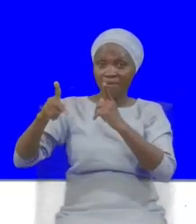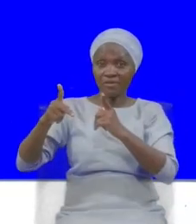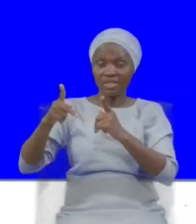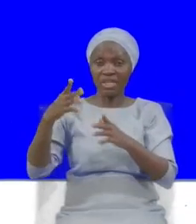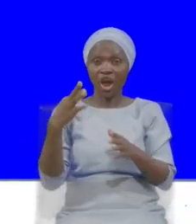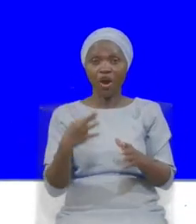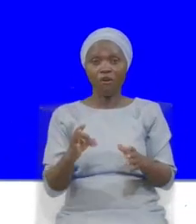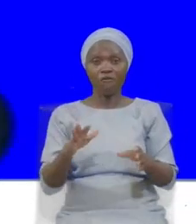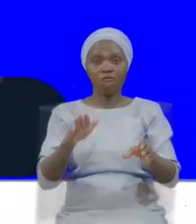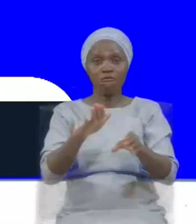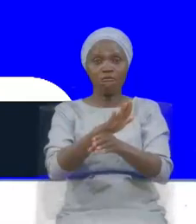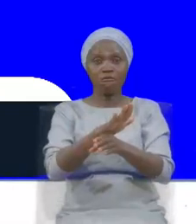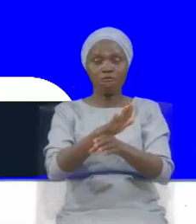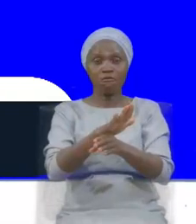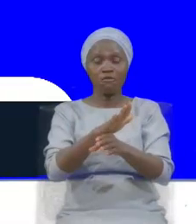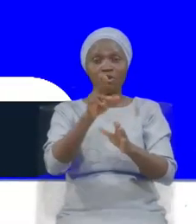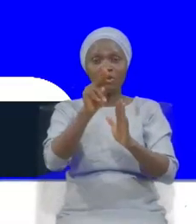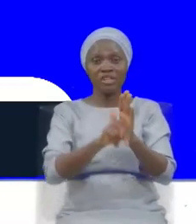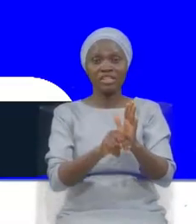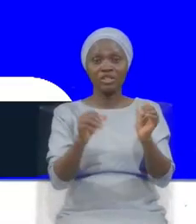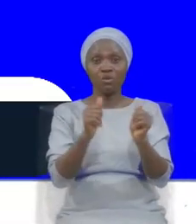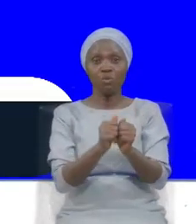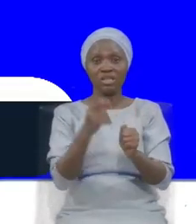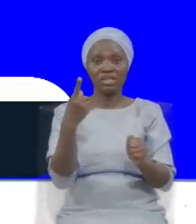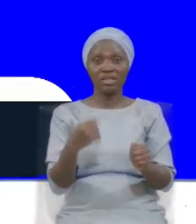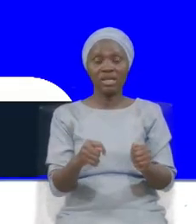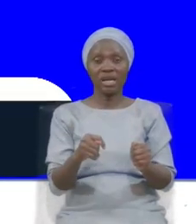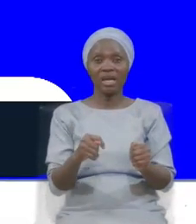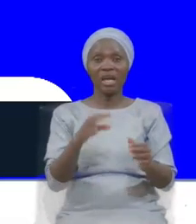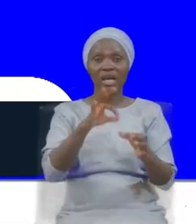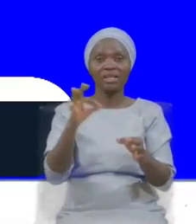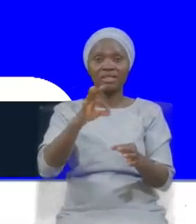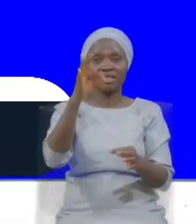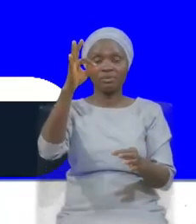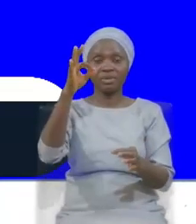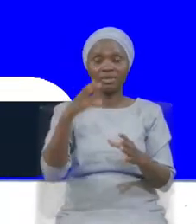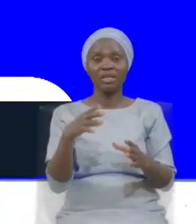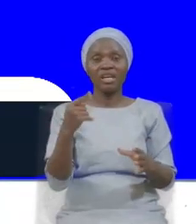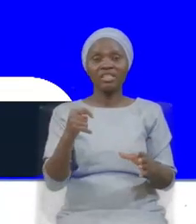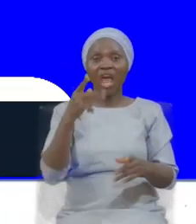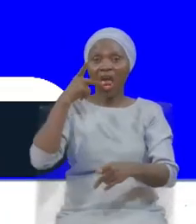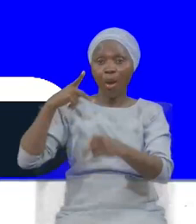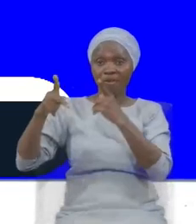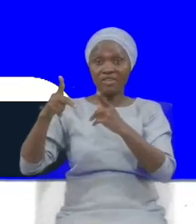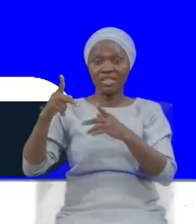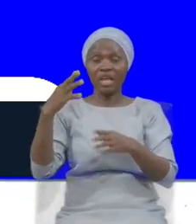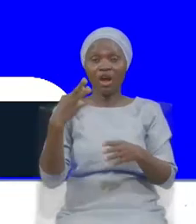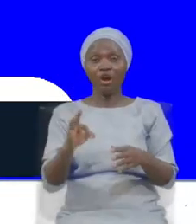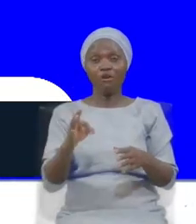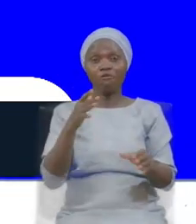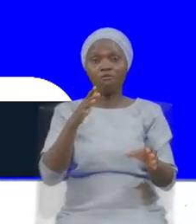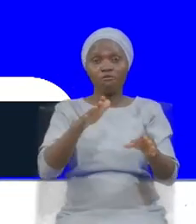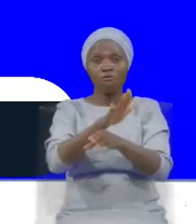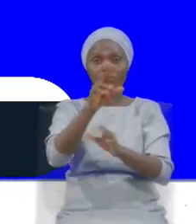la plénitude avec l'Esprit. La prophétie de la plénitude